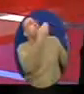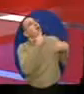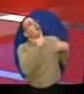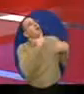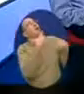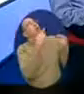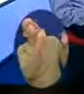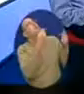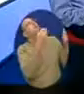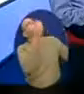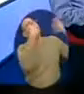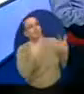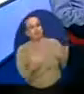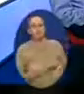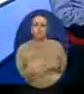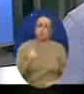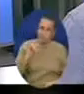מן השמיים. בדיוק.